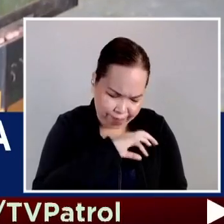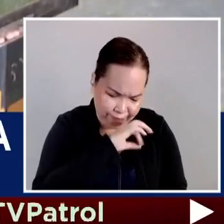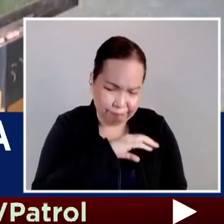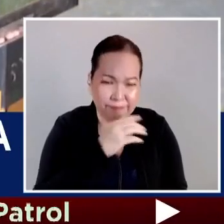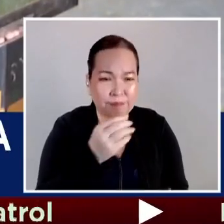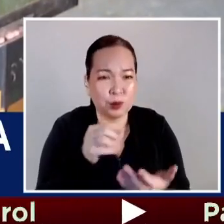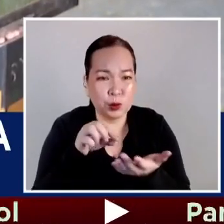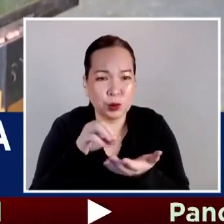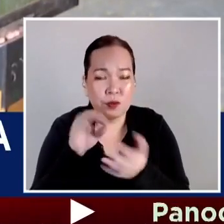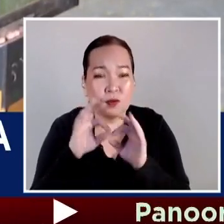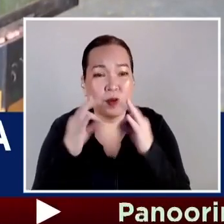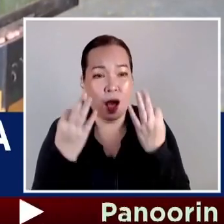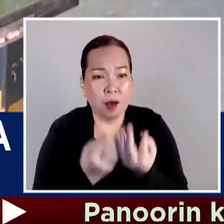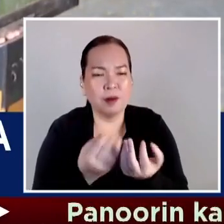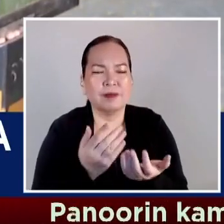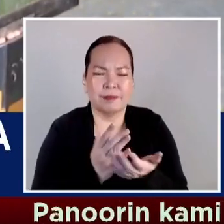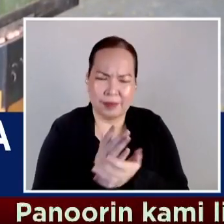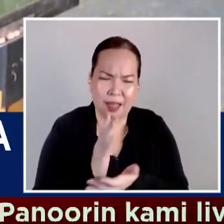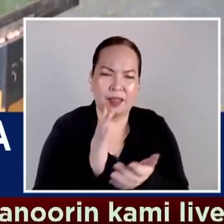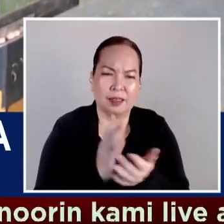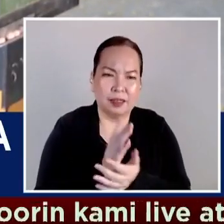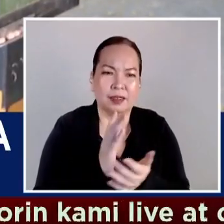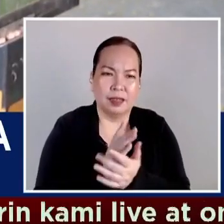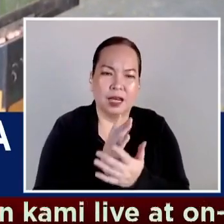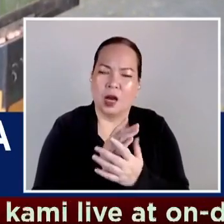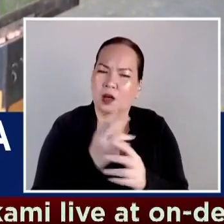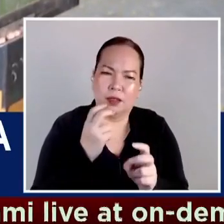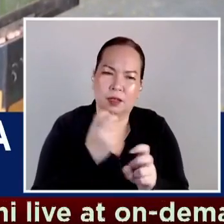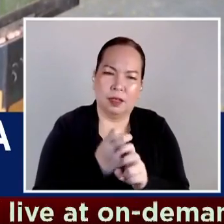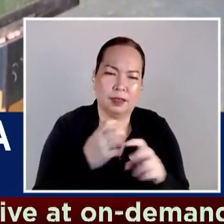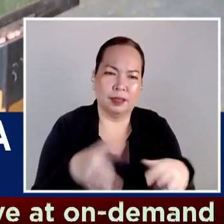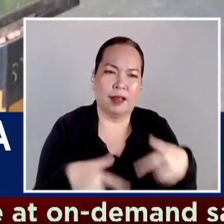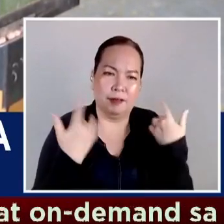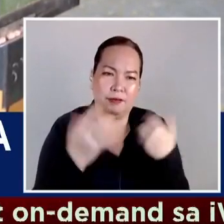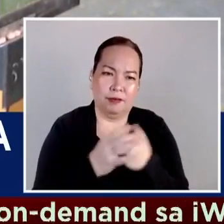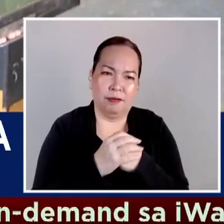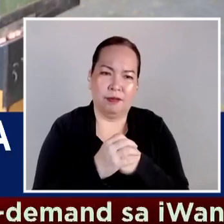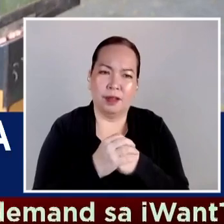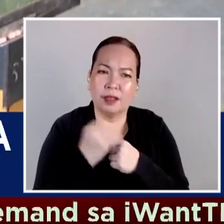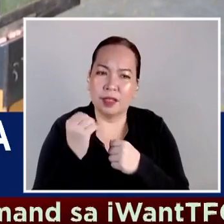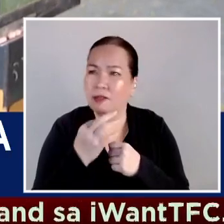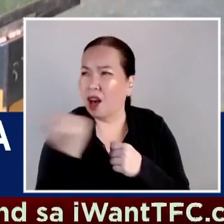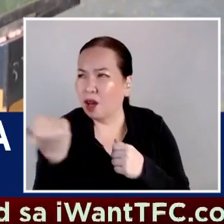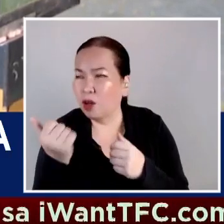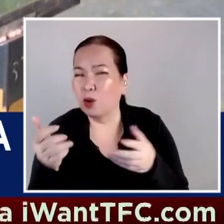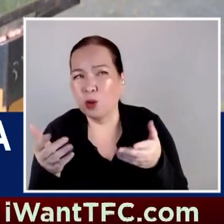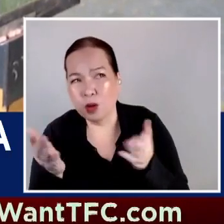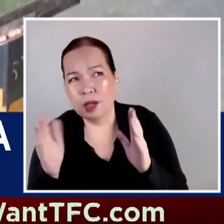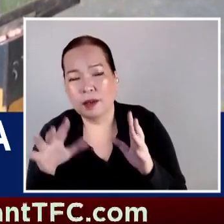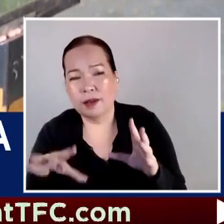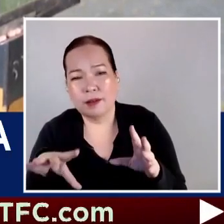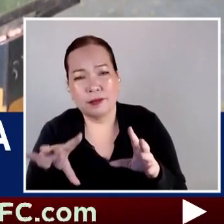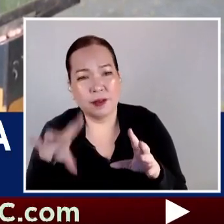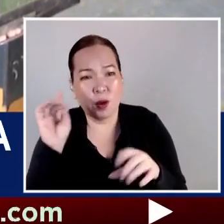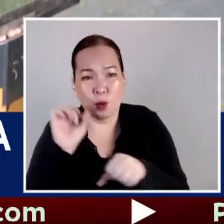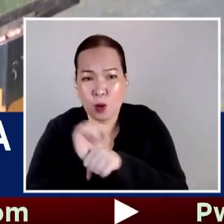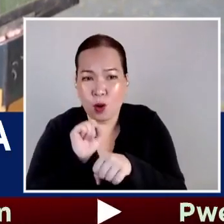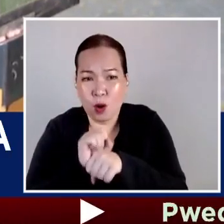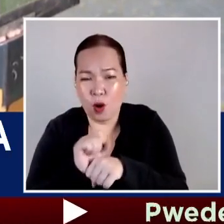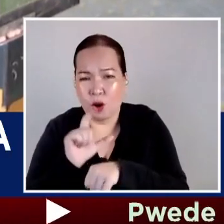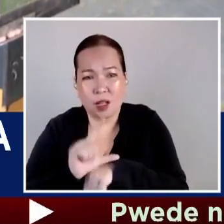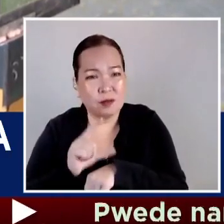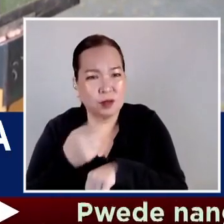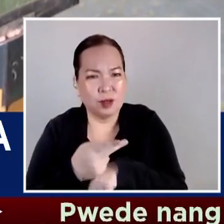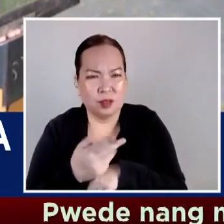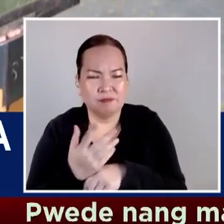ay pinagtatsagaan na po namin dahil sa kahirapan po ng buhay. Kung mayroon lang pong ibang pagkakakitaan ay